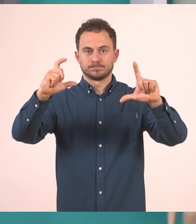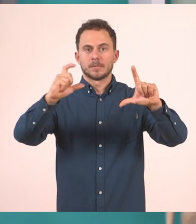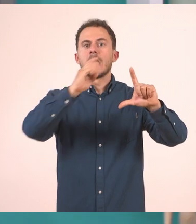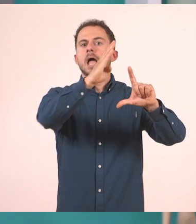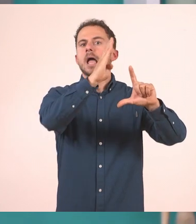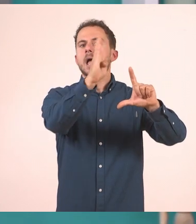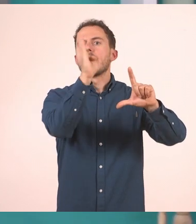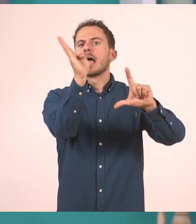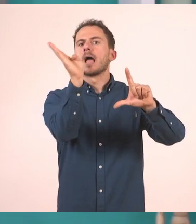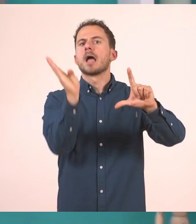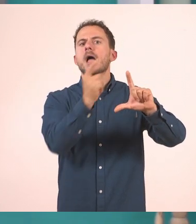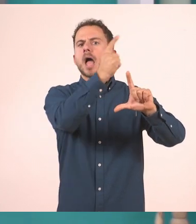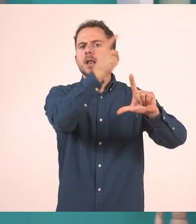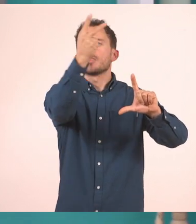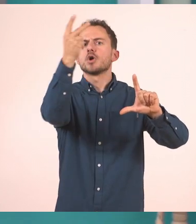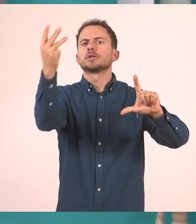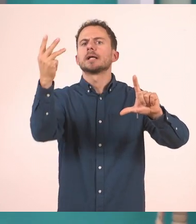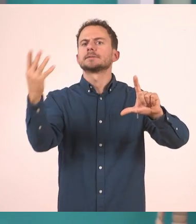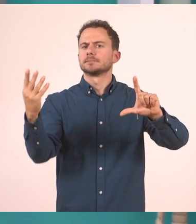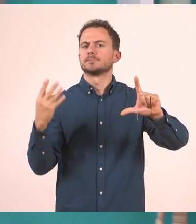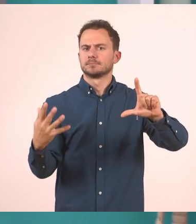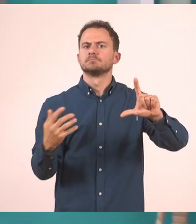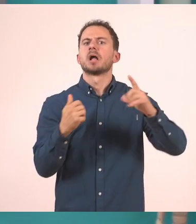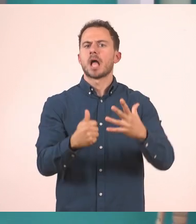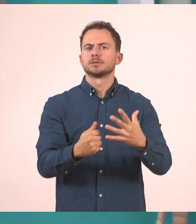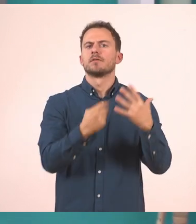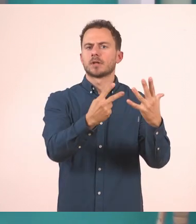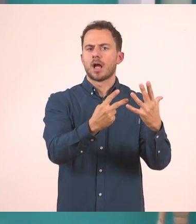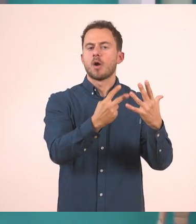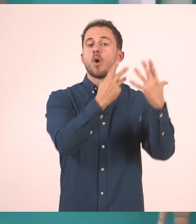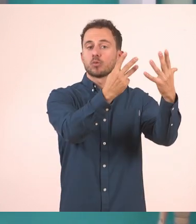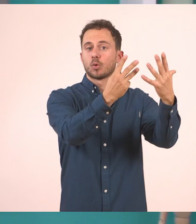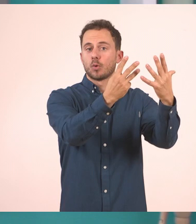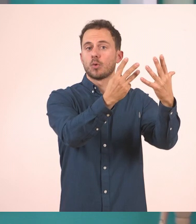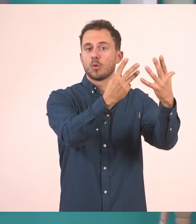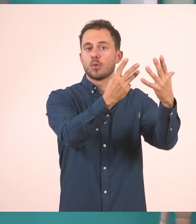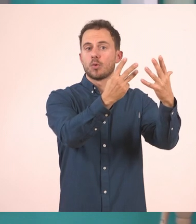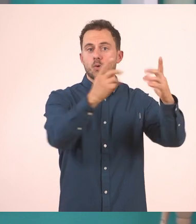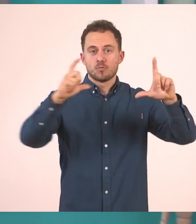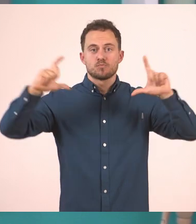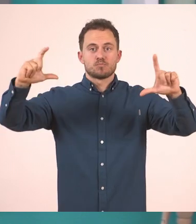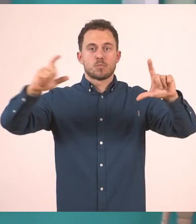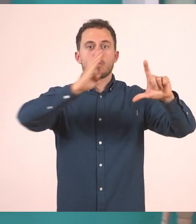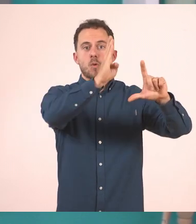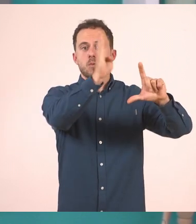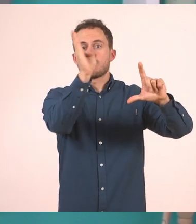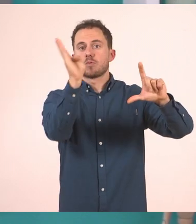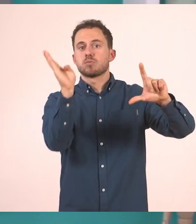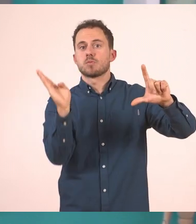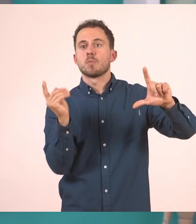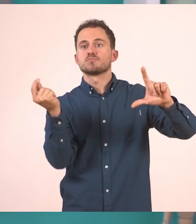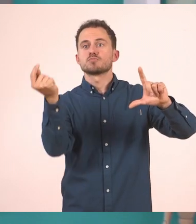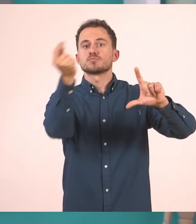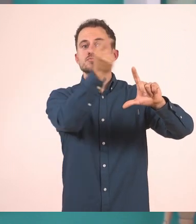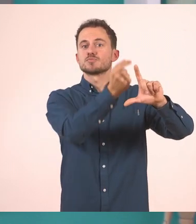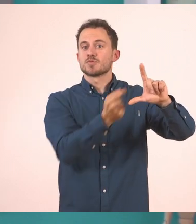1, 2, 3, 4, 5, 6, 7, 8. 8 κομμάτια ήταν μοιρασμένη η